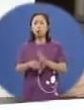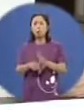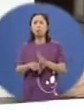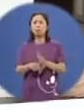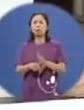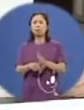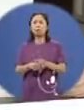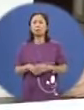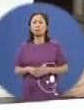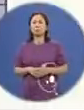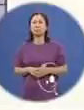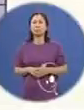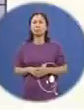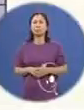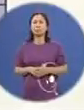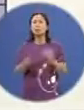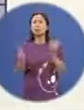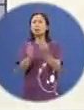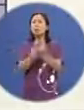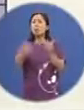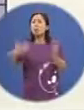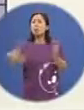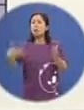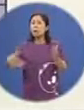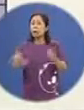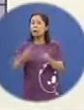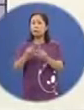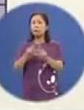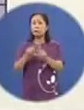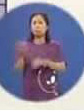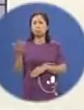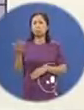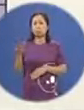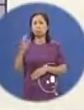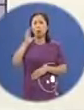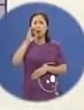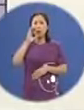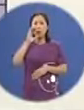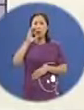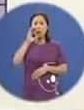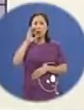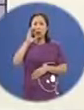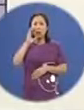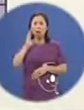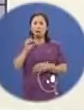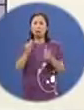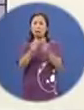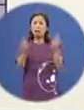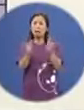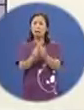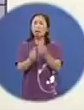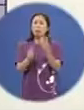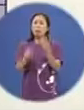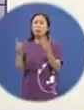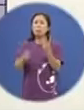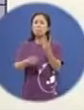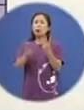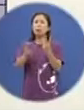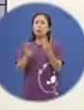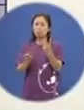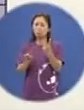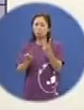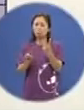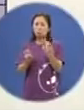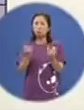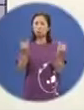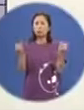婚の比率ですね、 はい、 でこれはですね男性で 3% 女性で